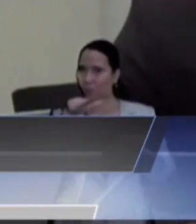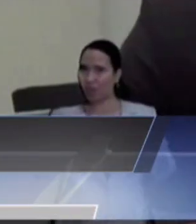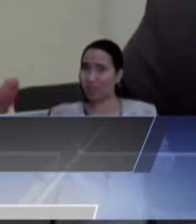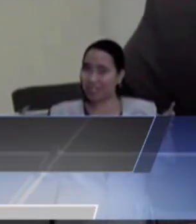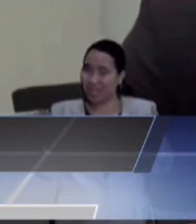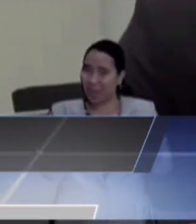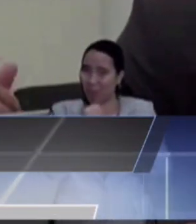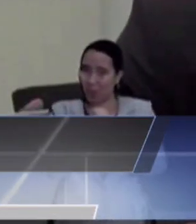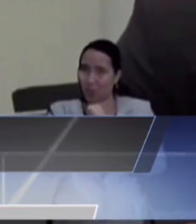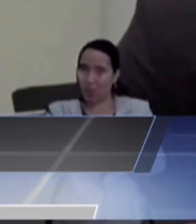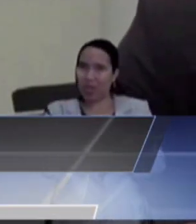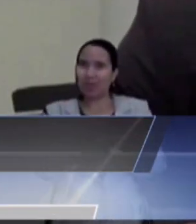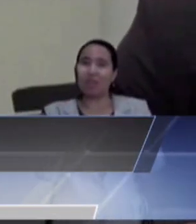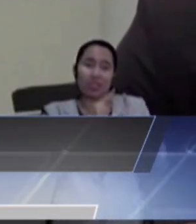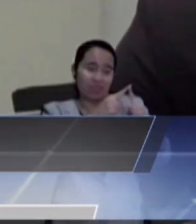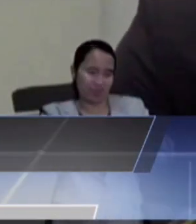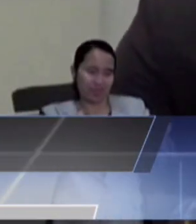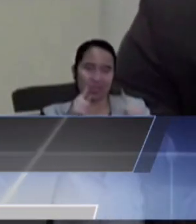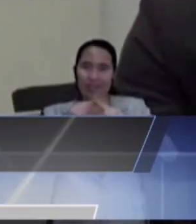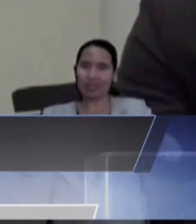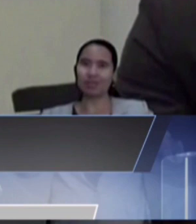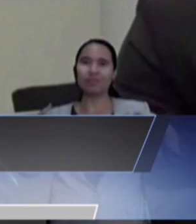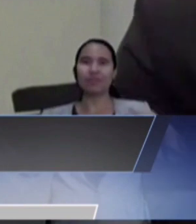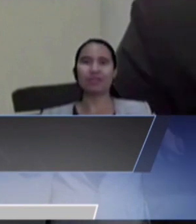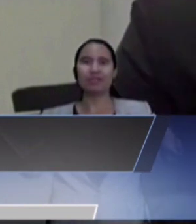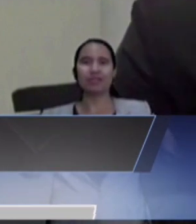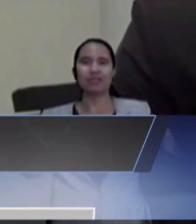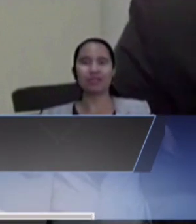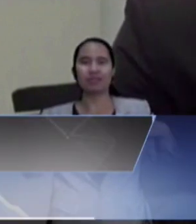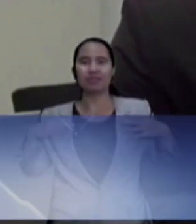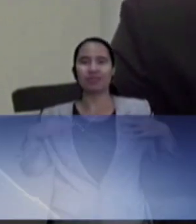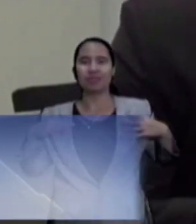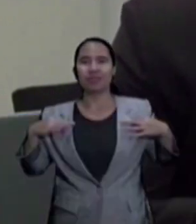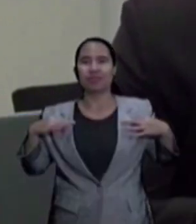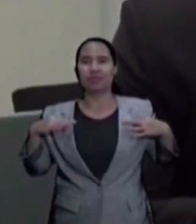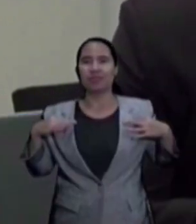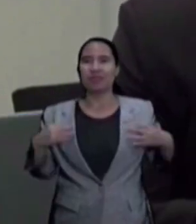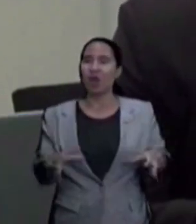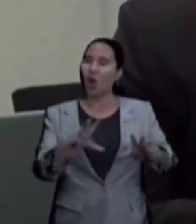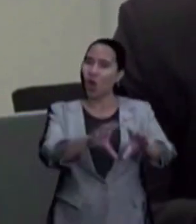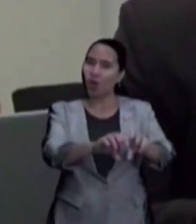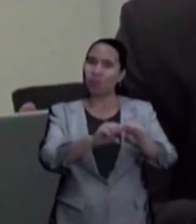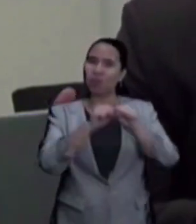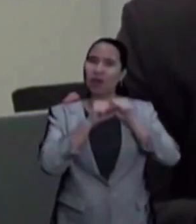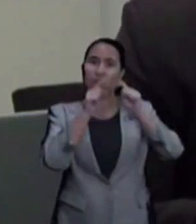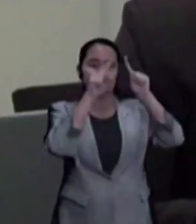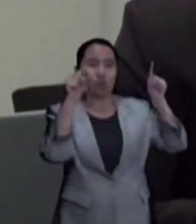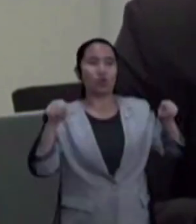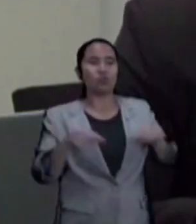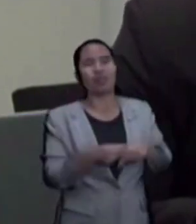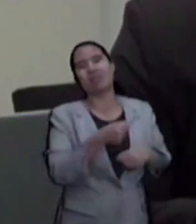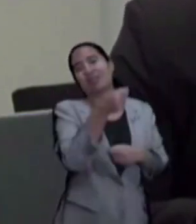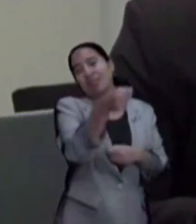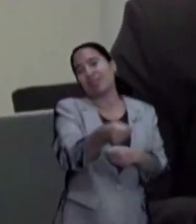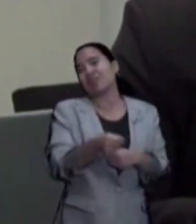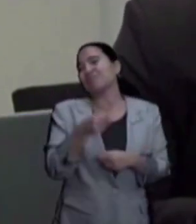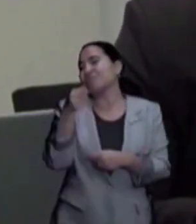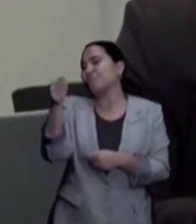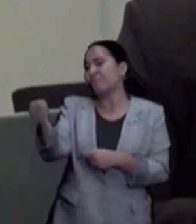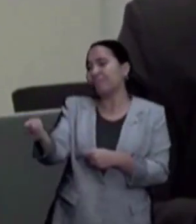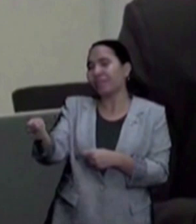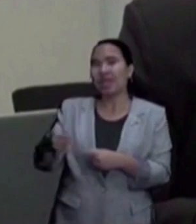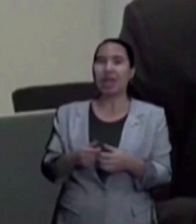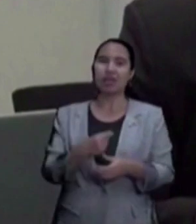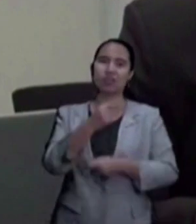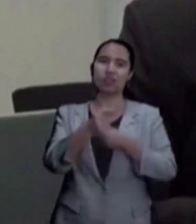via de verschillende ministeries, de opvang dan zullen moeten doen, de formulieren zullen moeten delen, en